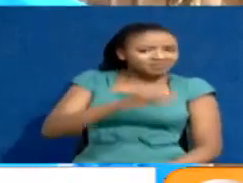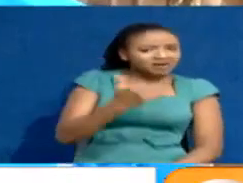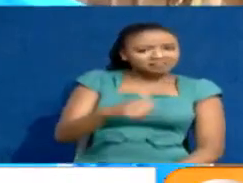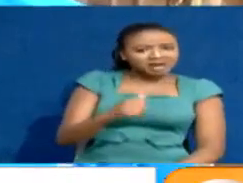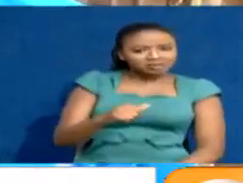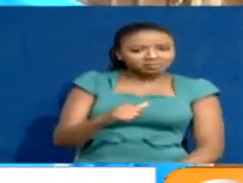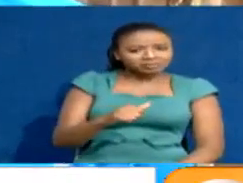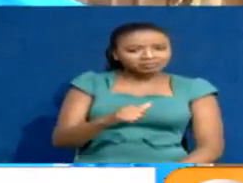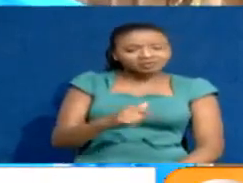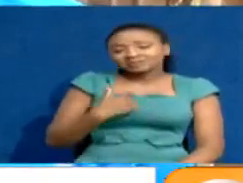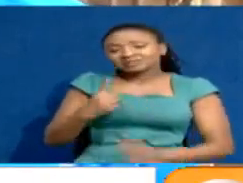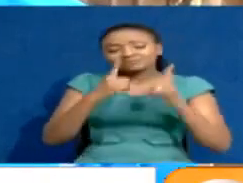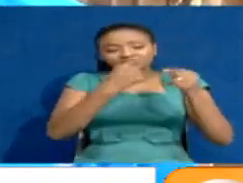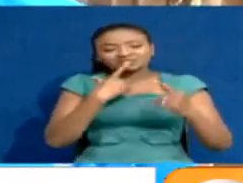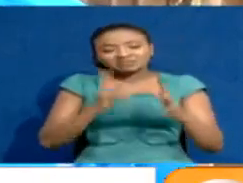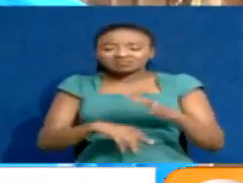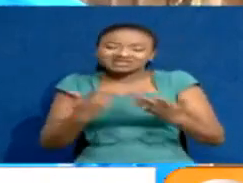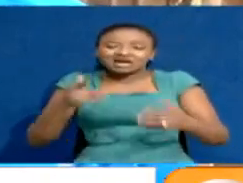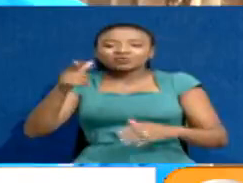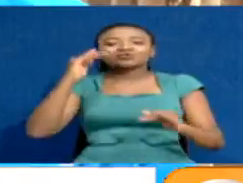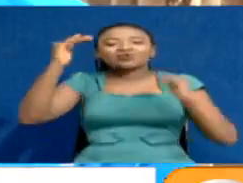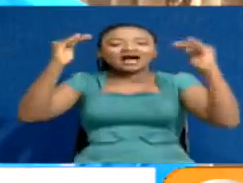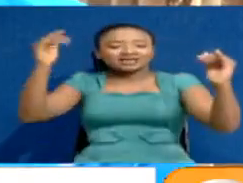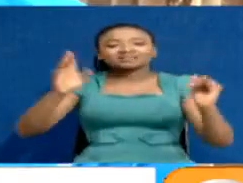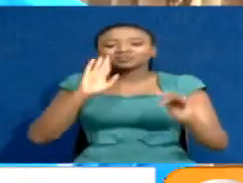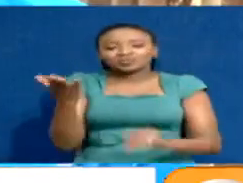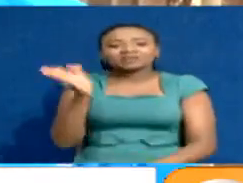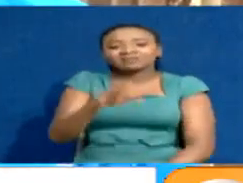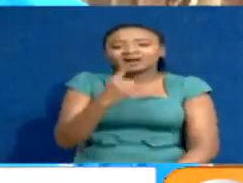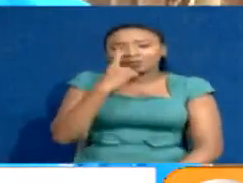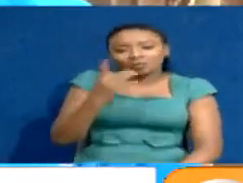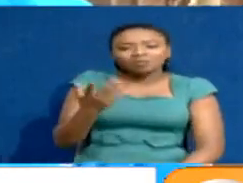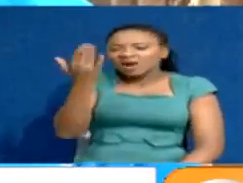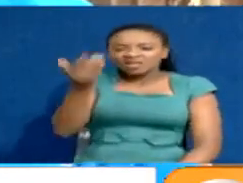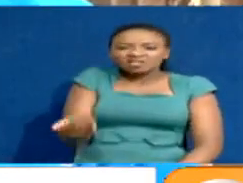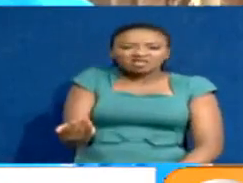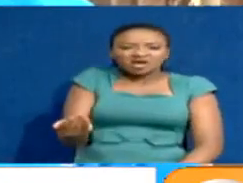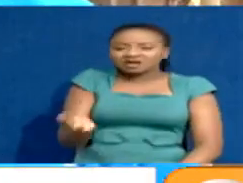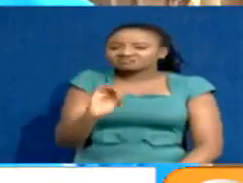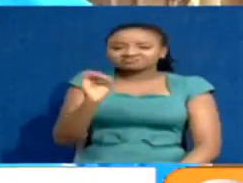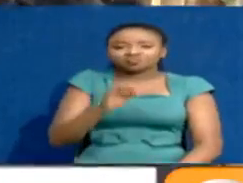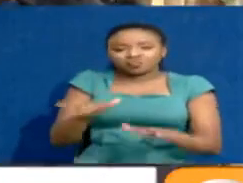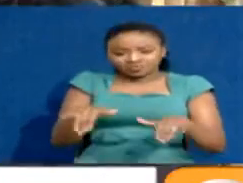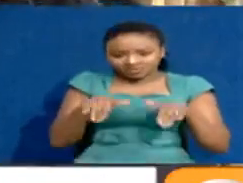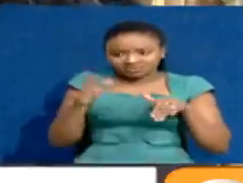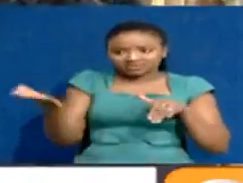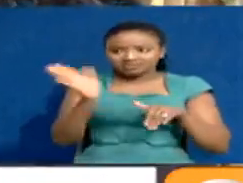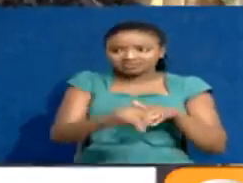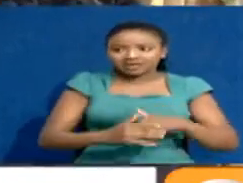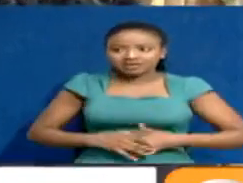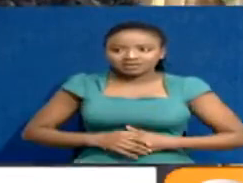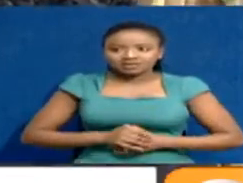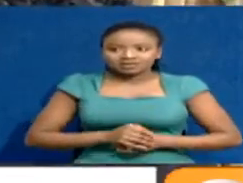I said that she's a grown-up, atarudi nyumbani tu. Yes, si mtu mdogo, kwa hivyo tumsubiri tu atarejea.